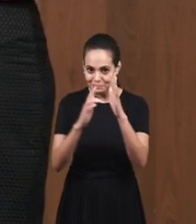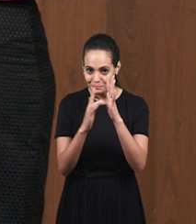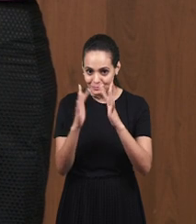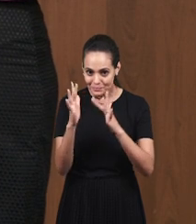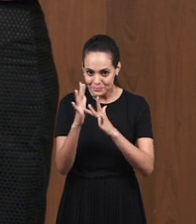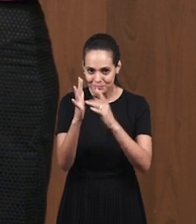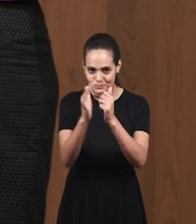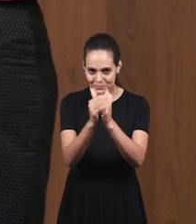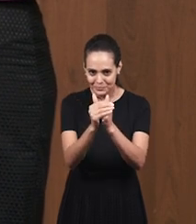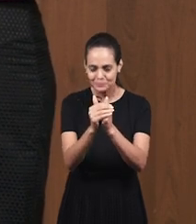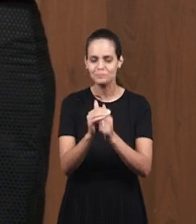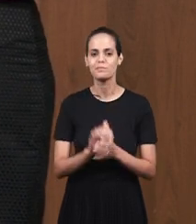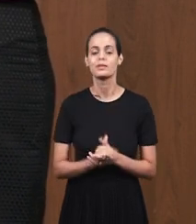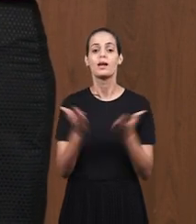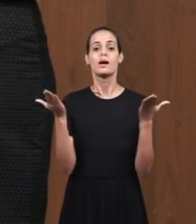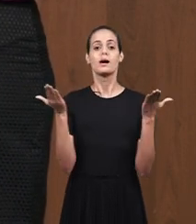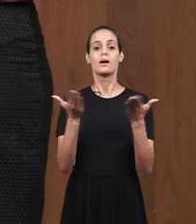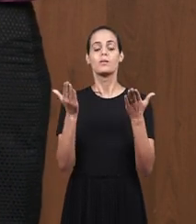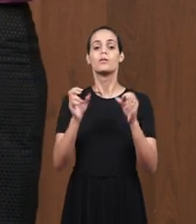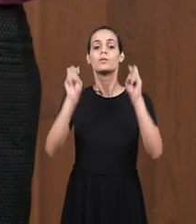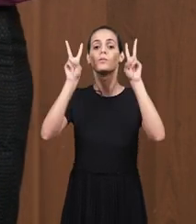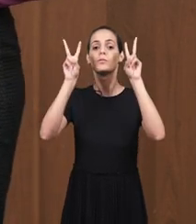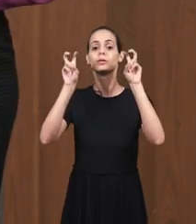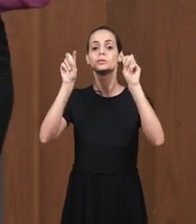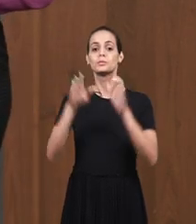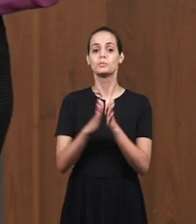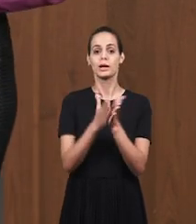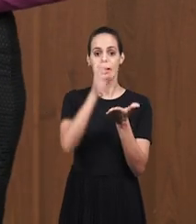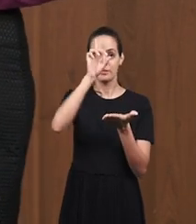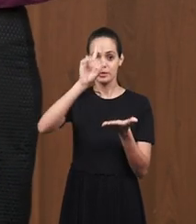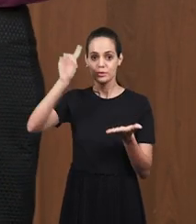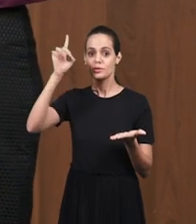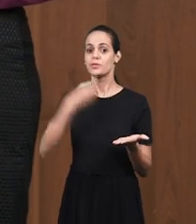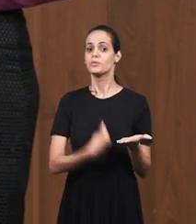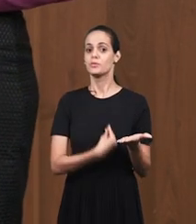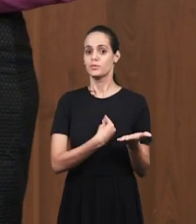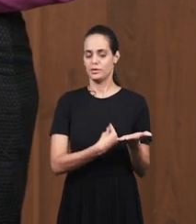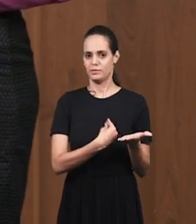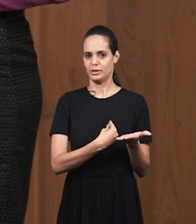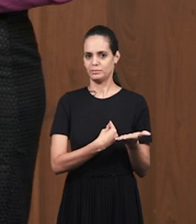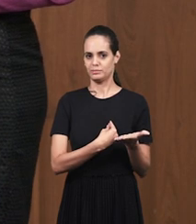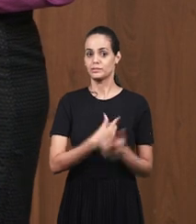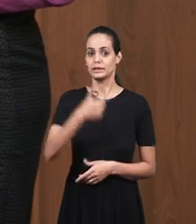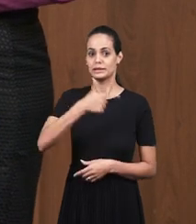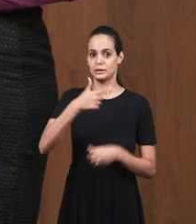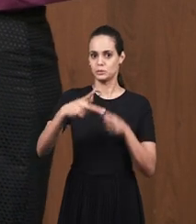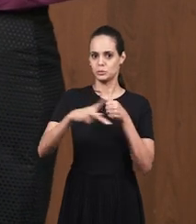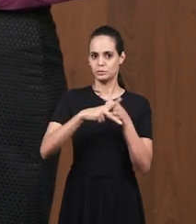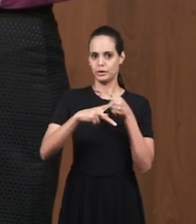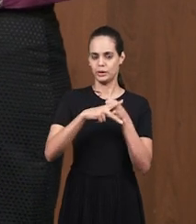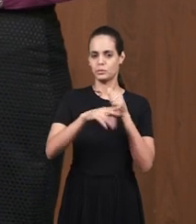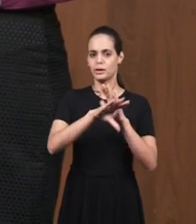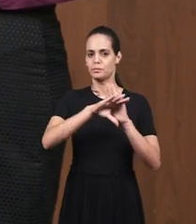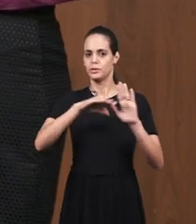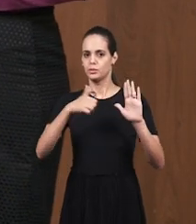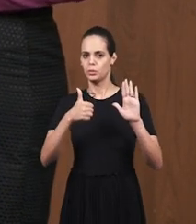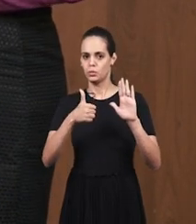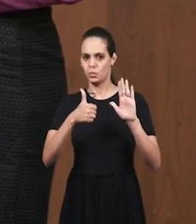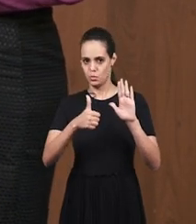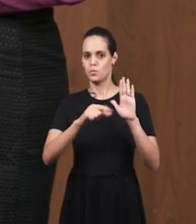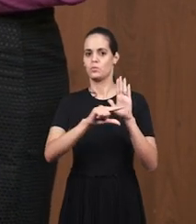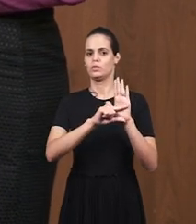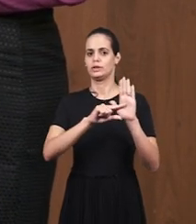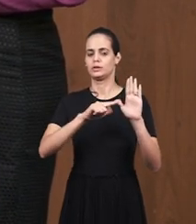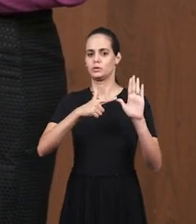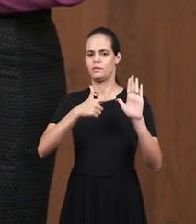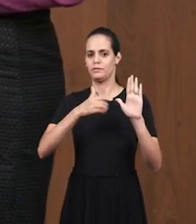Seigneur. Aujourd'hui, notre étude portera sur la parole vivante et le texte se trouve en 2 Pierre, chapitre